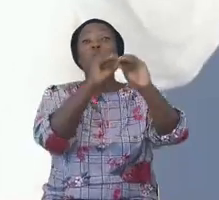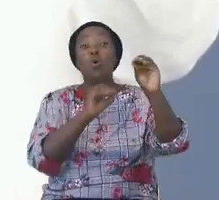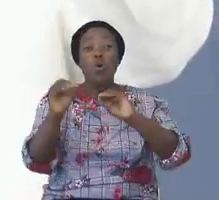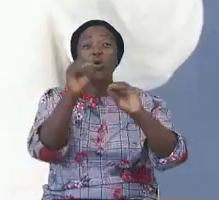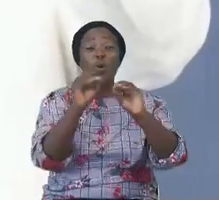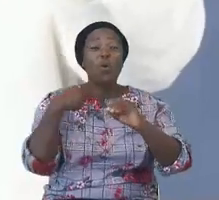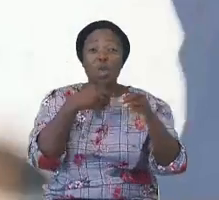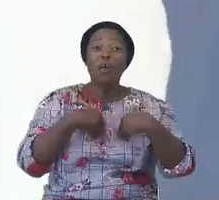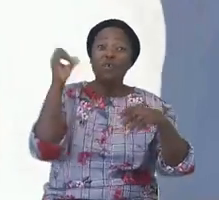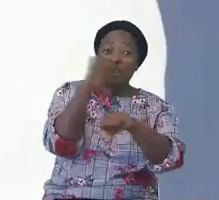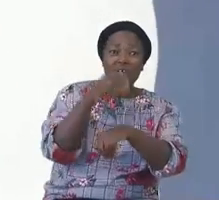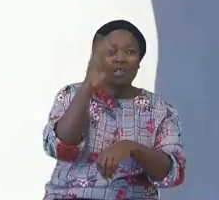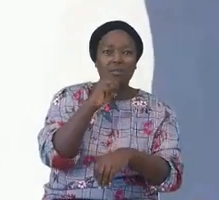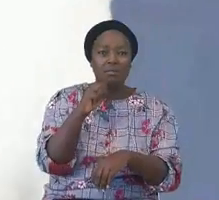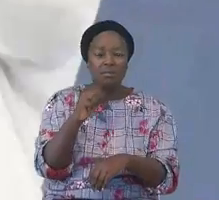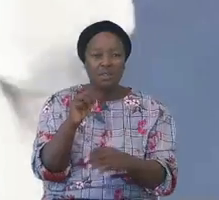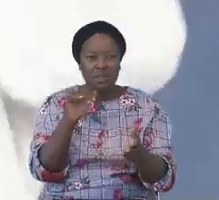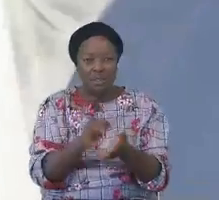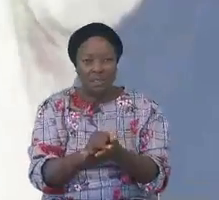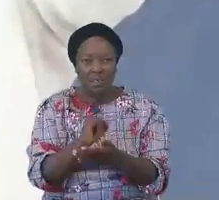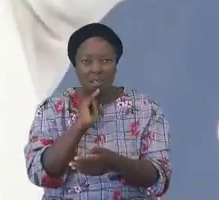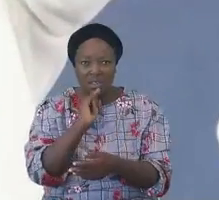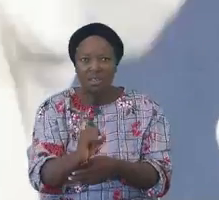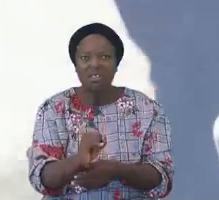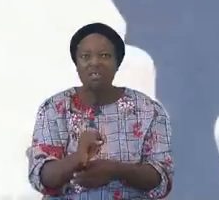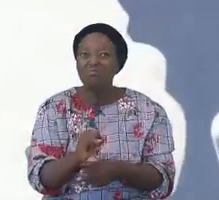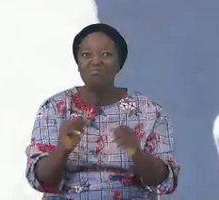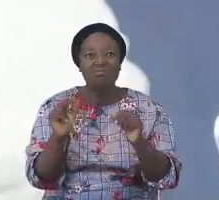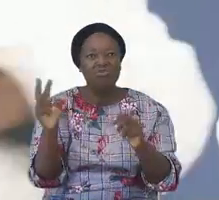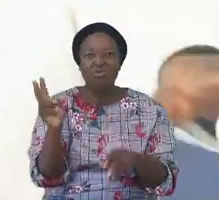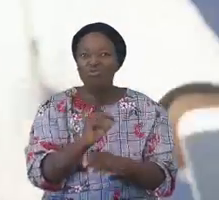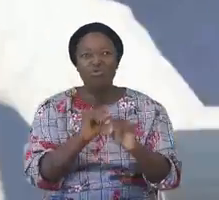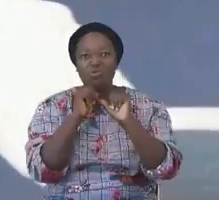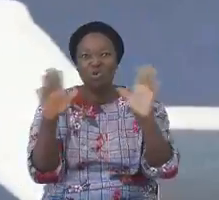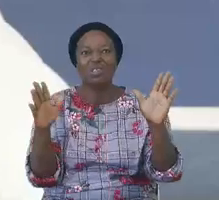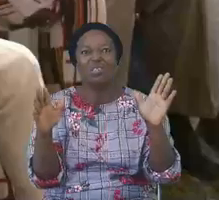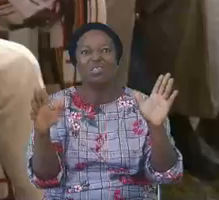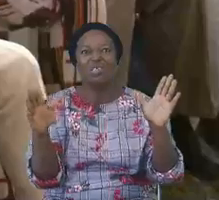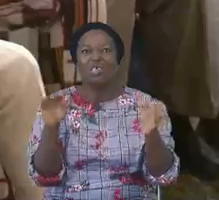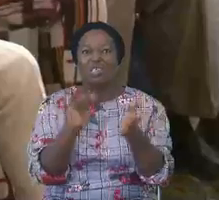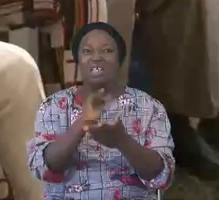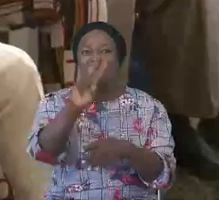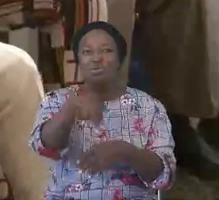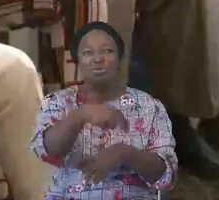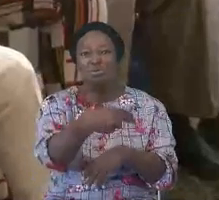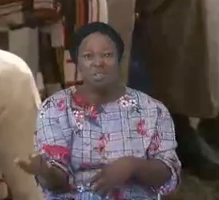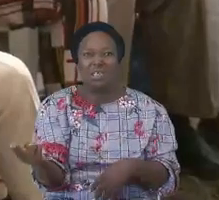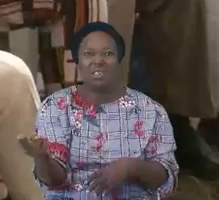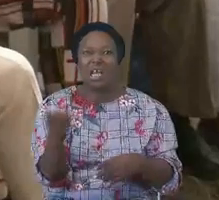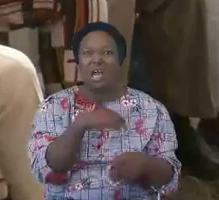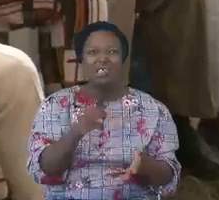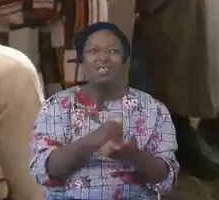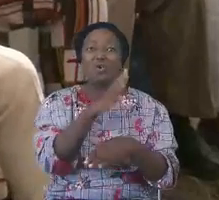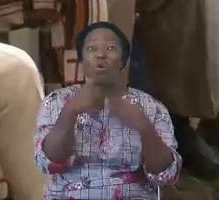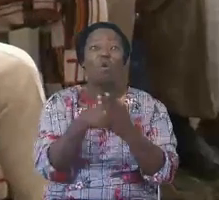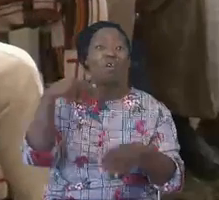tous les démons se réjouissaient et ils criaient. Ils ont dit, oh, on t'a vaincu. Ça, c'est de